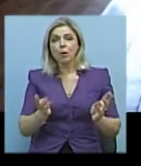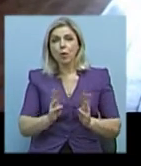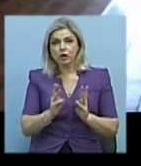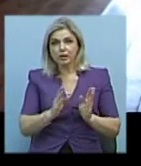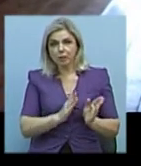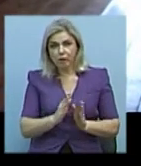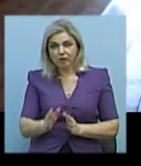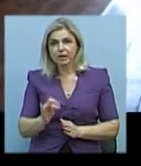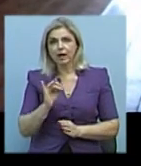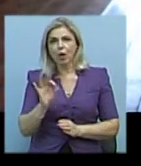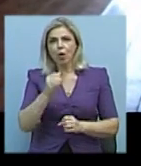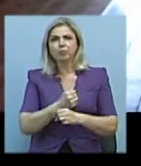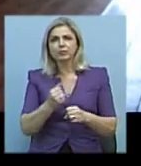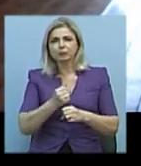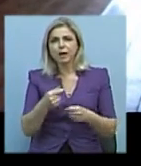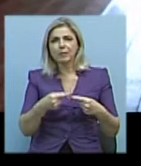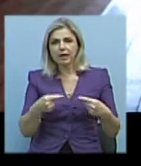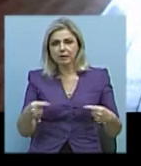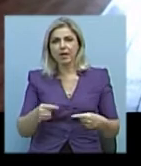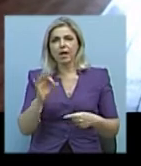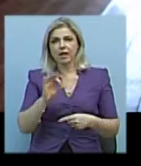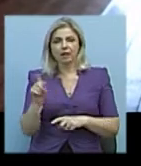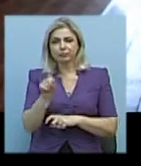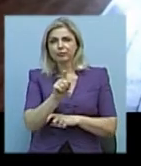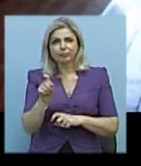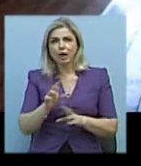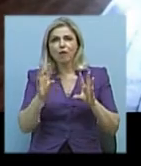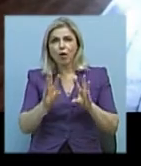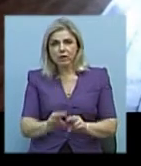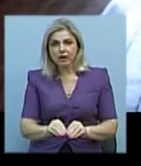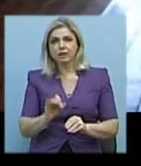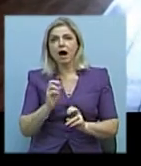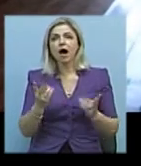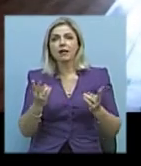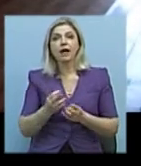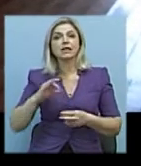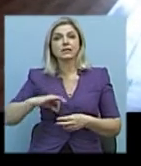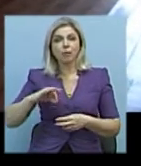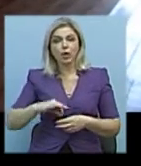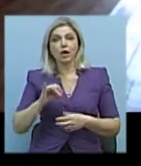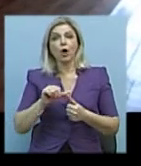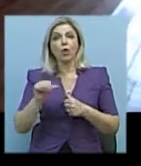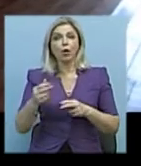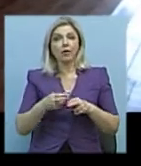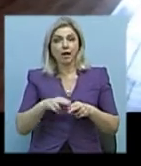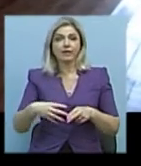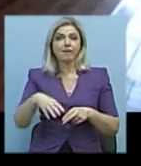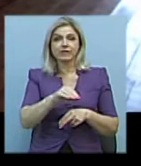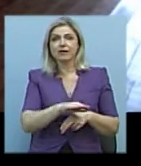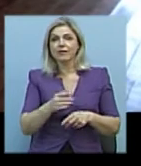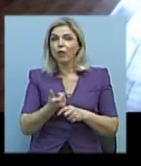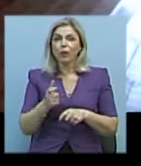про вибухонебезпечні предмети, про вогнегасники, які їх види, як їх слід застосовувати. Окрім цього, усім дітям